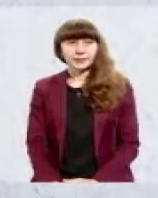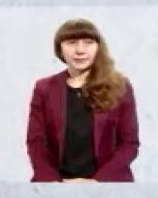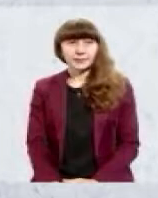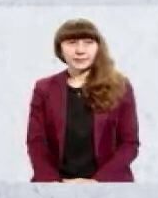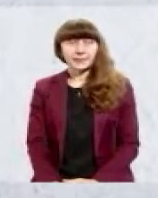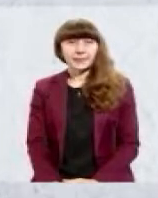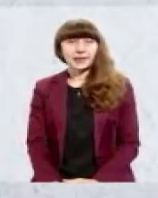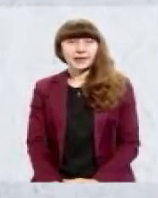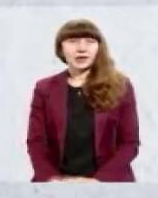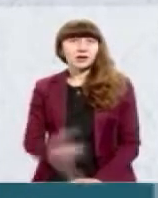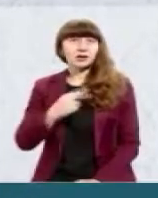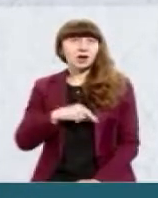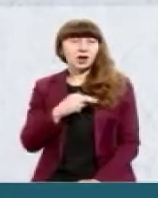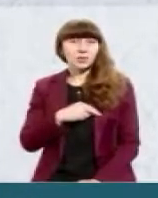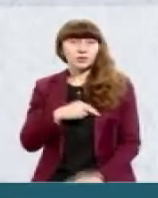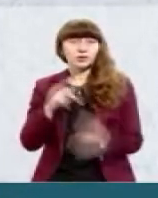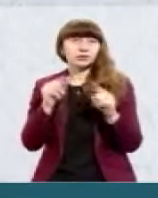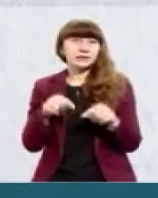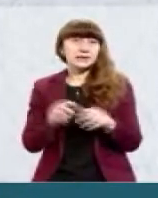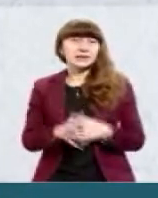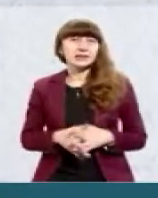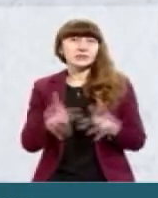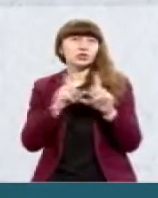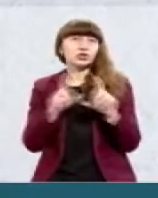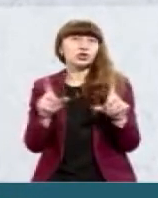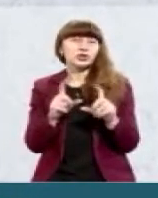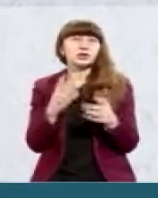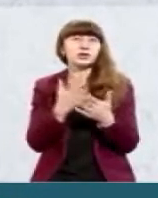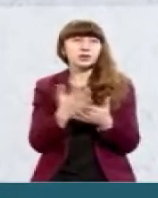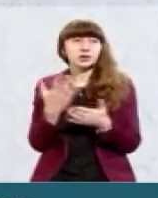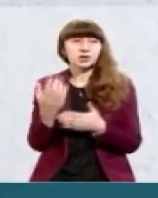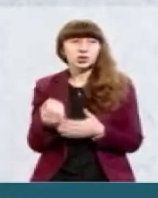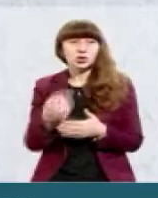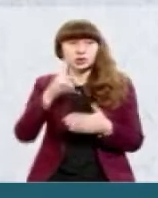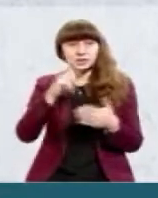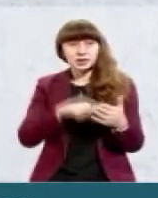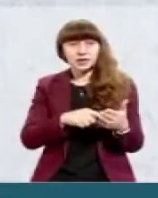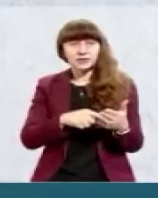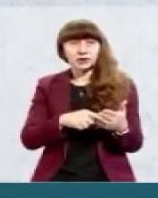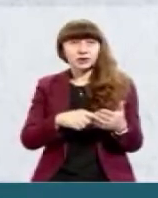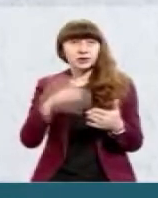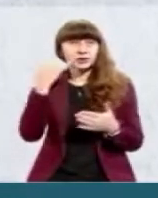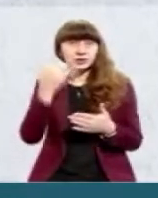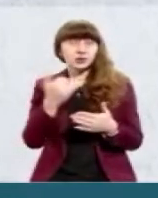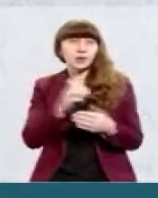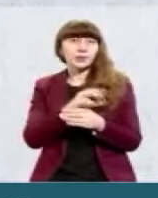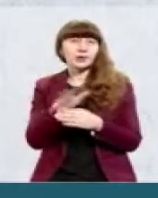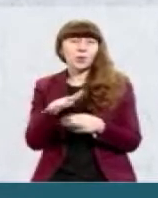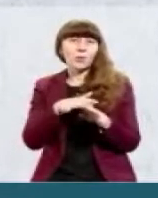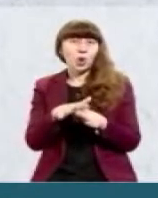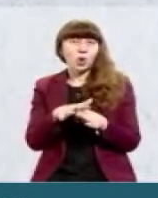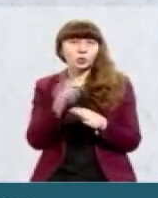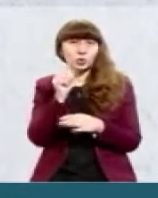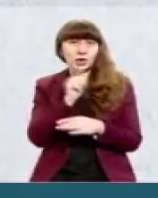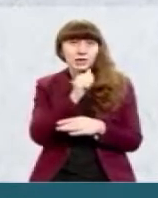толық анонимділікті қамтамасыз ететін сенім желісі де бар. Азаматтар орталыққа түрлі мәселе бойынша жүгінеді. Отбасында әйелдердің зорлық-зомбылық көруі